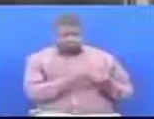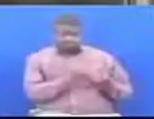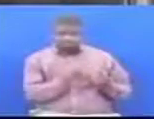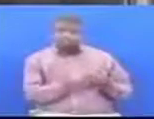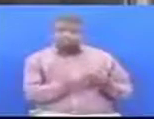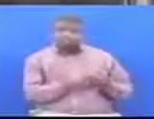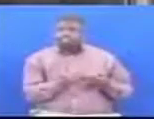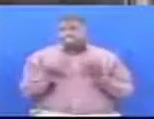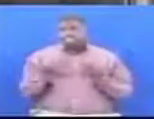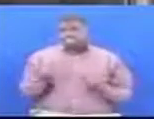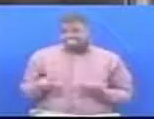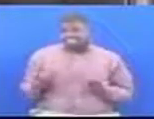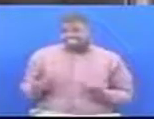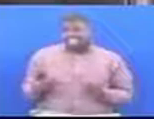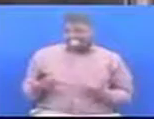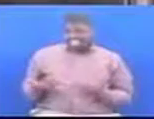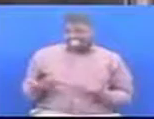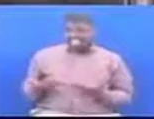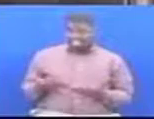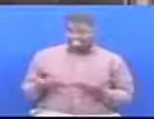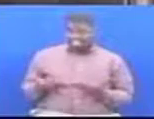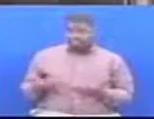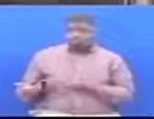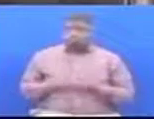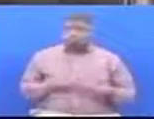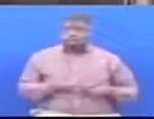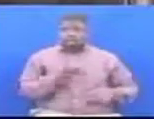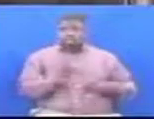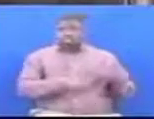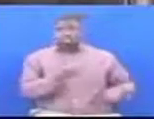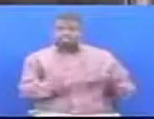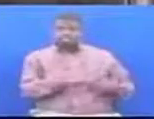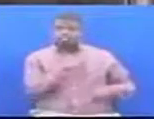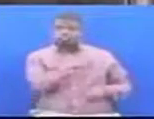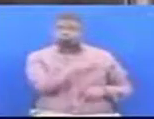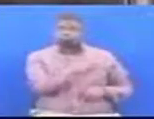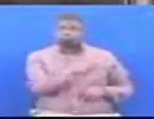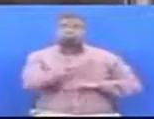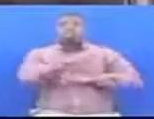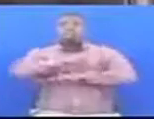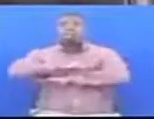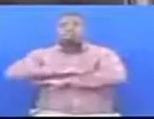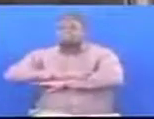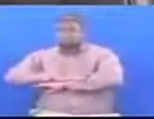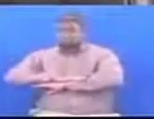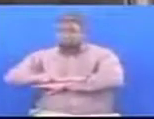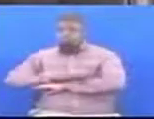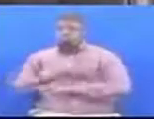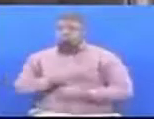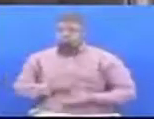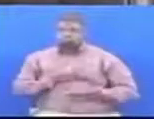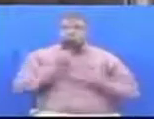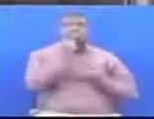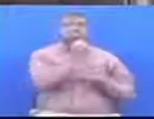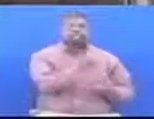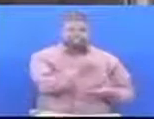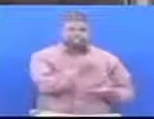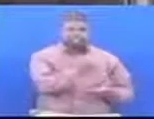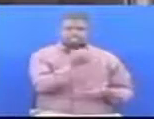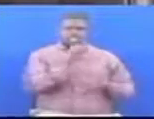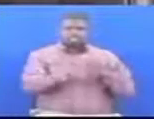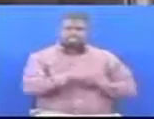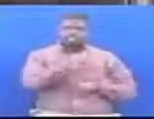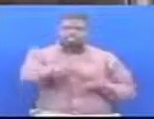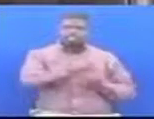na hivi sasa mwanasiasa huyu mstaafu ni mwekezaji